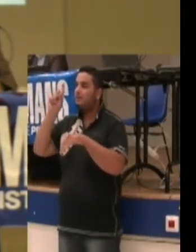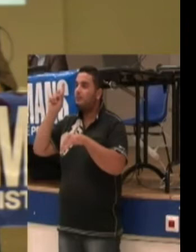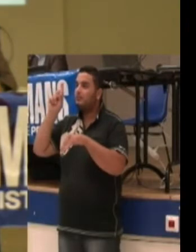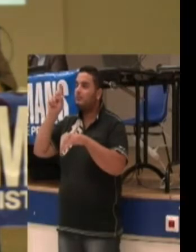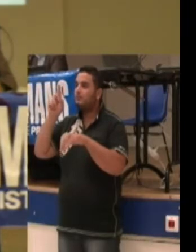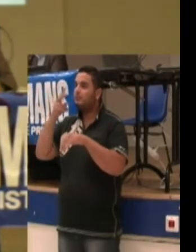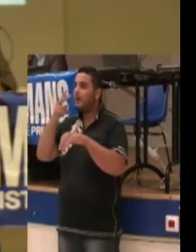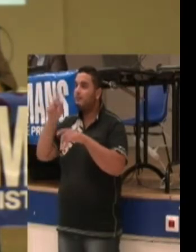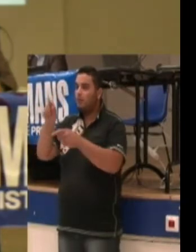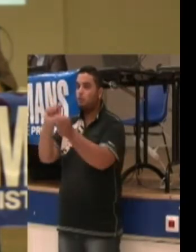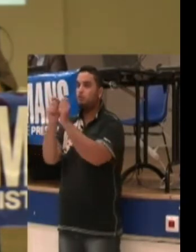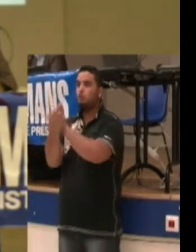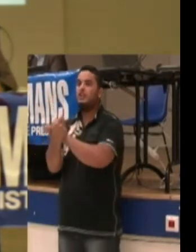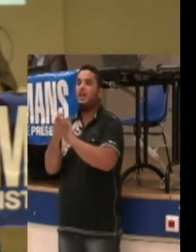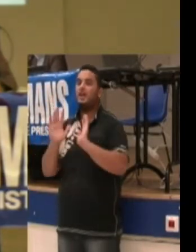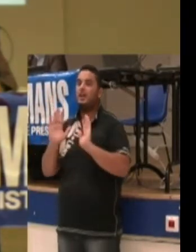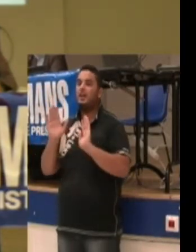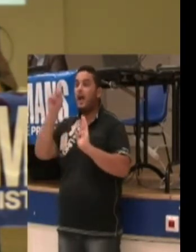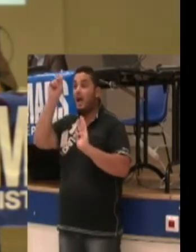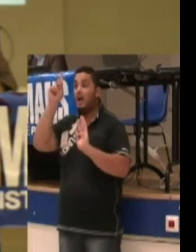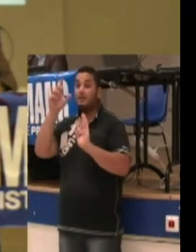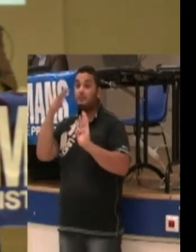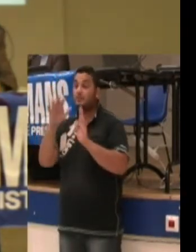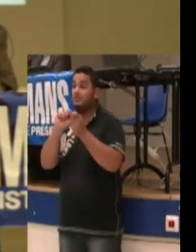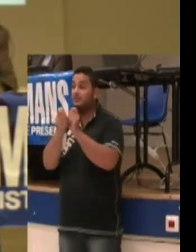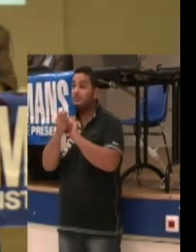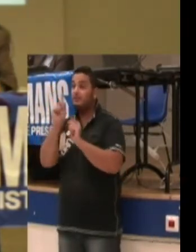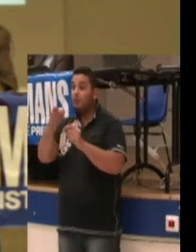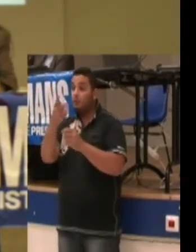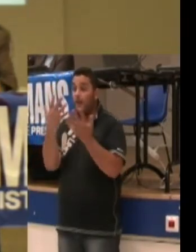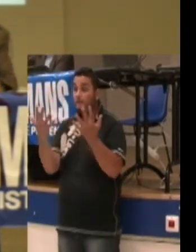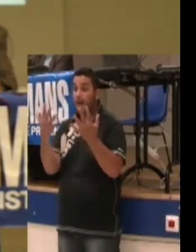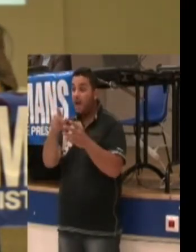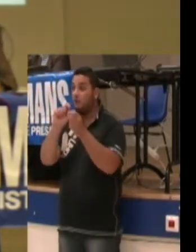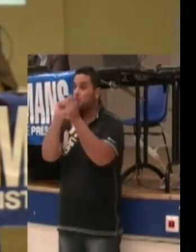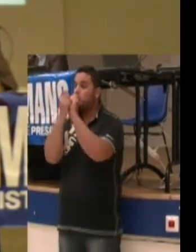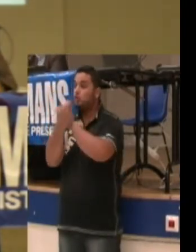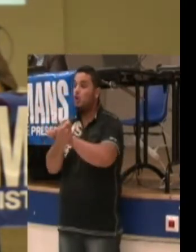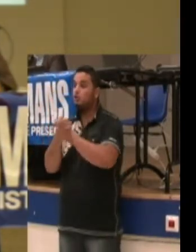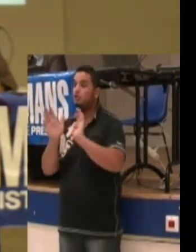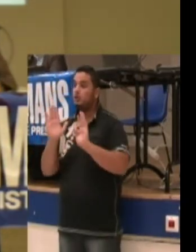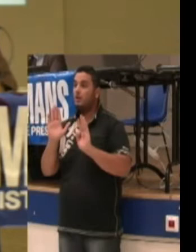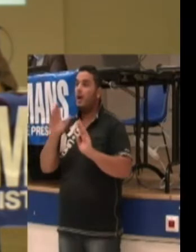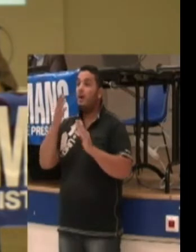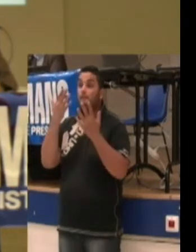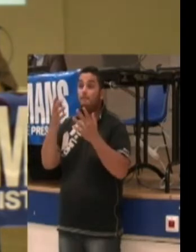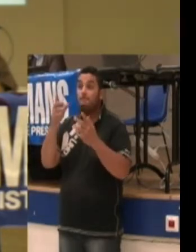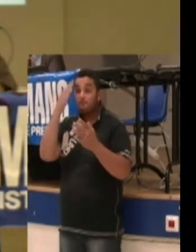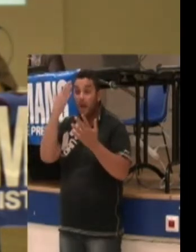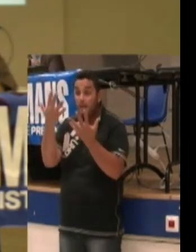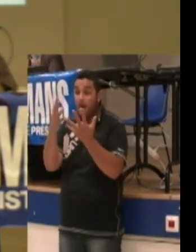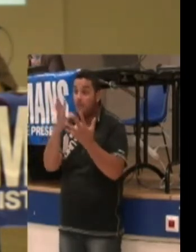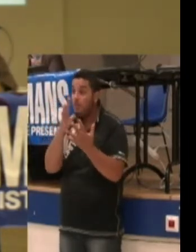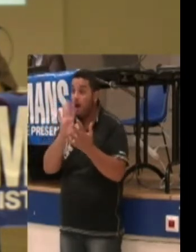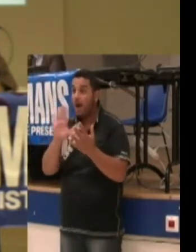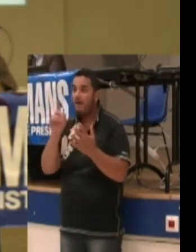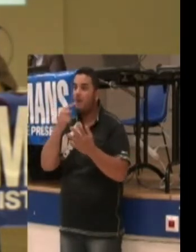celui qui voit un mal, il doit le changer. Comment? Biyadi, avec sa main. Sinon, avec sa main. Sinon, avec son